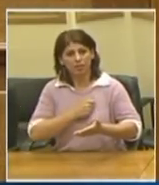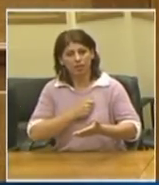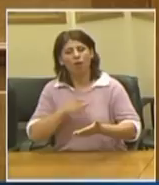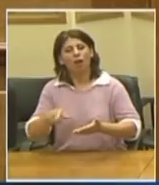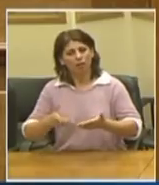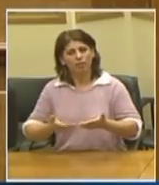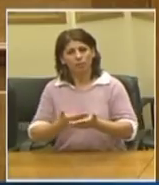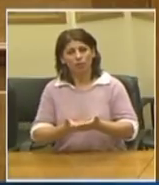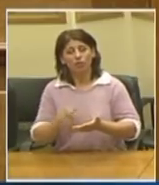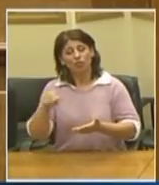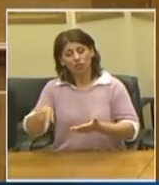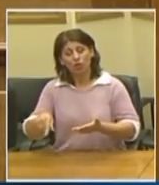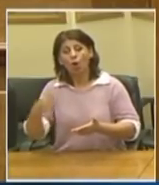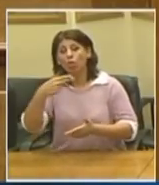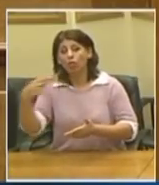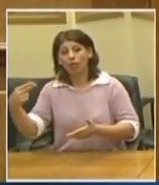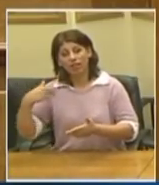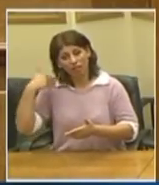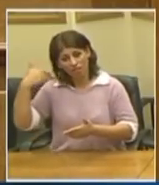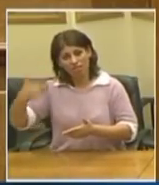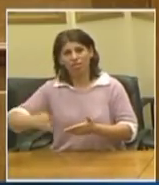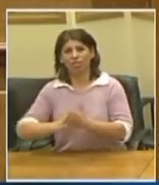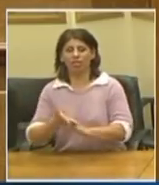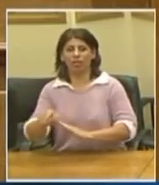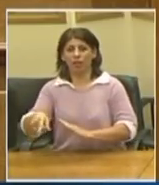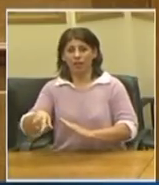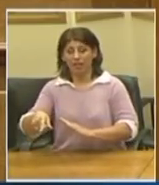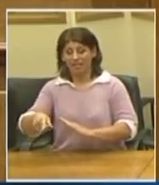θα τον ποδοπατήσει με την πρώτη ευκαιρία. Η βλάβη που έχει